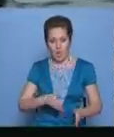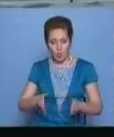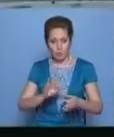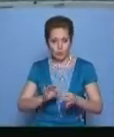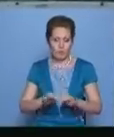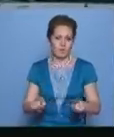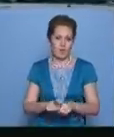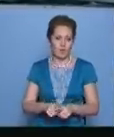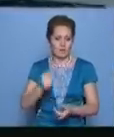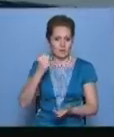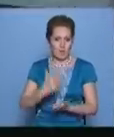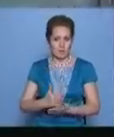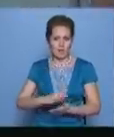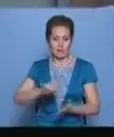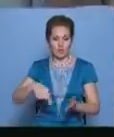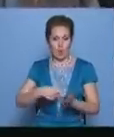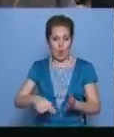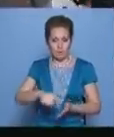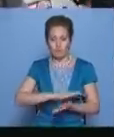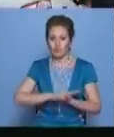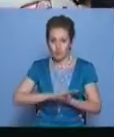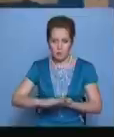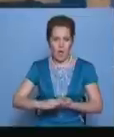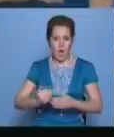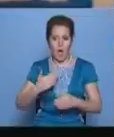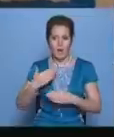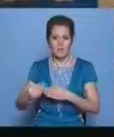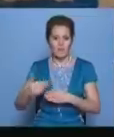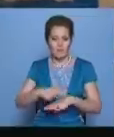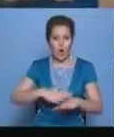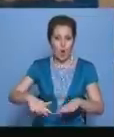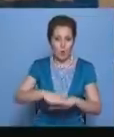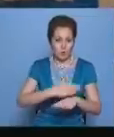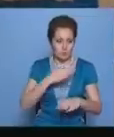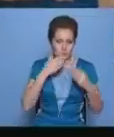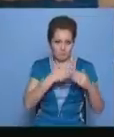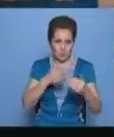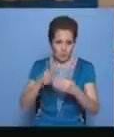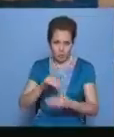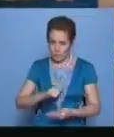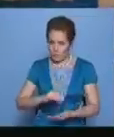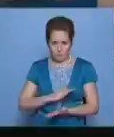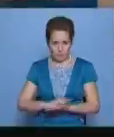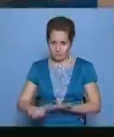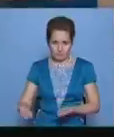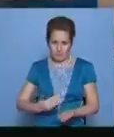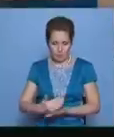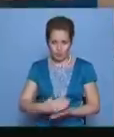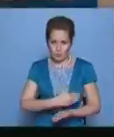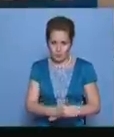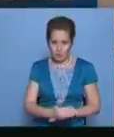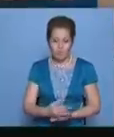центр столицы чистый, дворы и окраины нет. Я понимаю, стесненные условия. Транспорт идем днем и ночью. Ну,